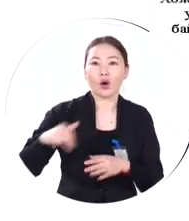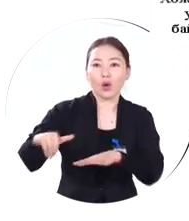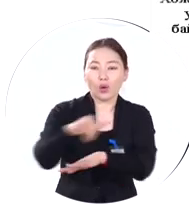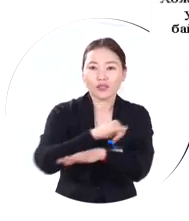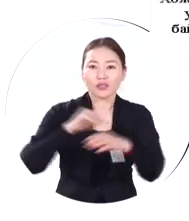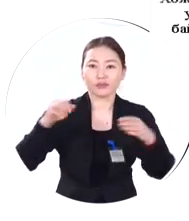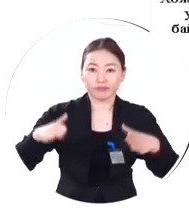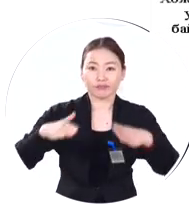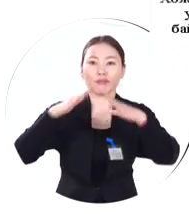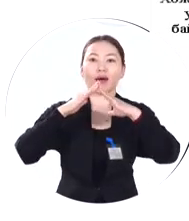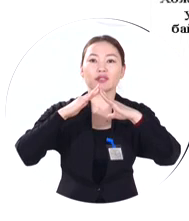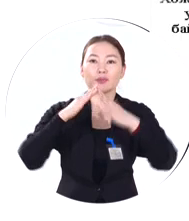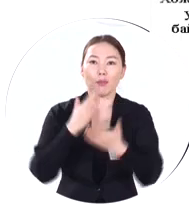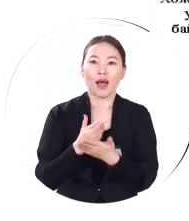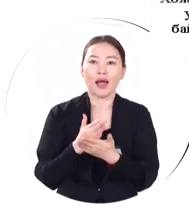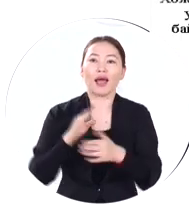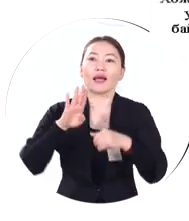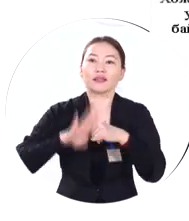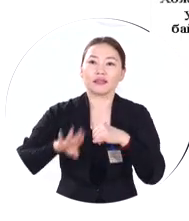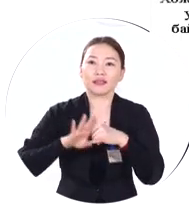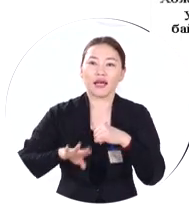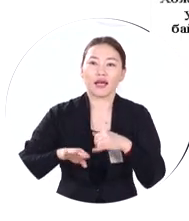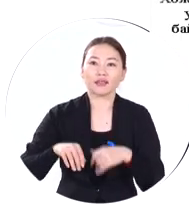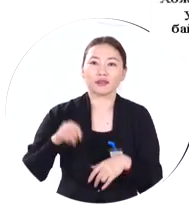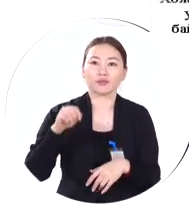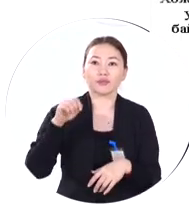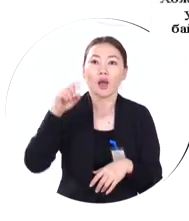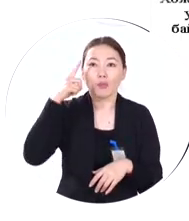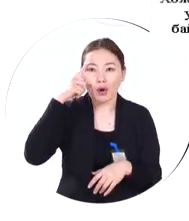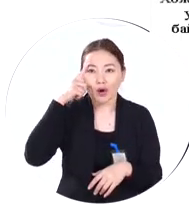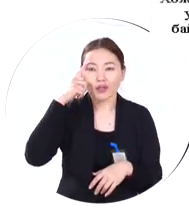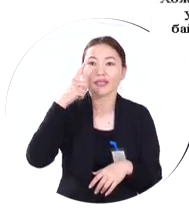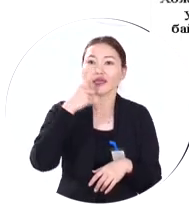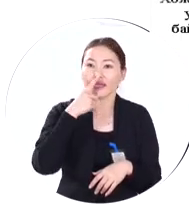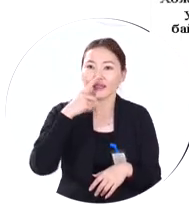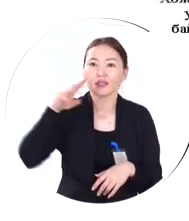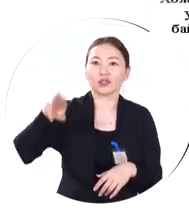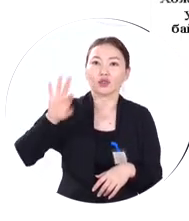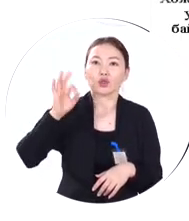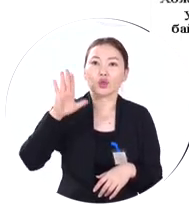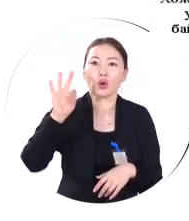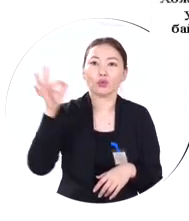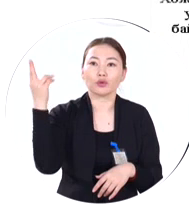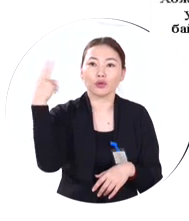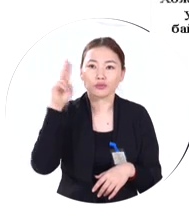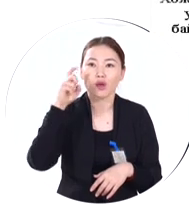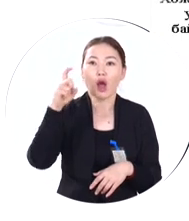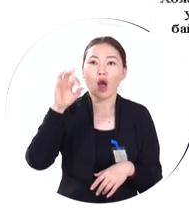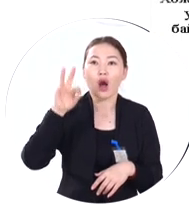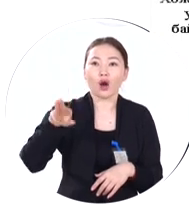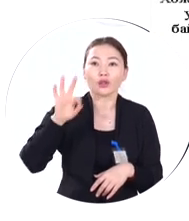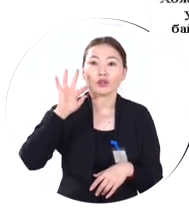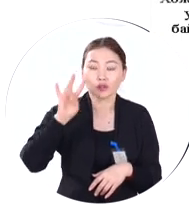нэрийг Дайчин буюу Их Ариун улс хэмээн өөрчлөв. Монгол хятад төвд хотон манж 5 угсаатыг